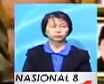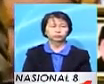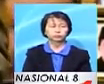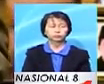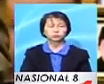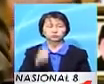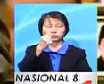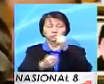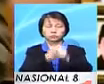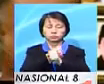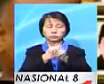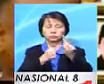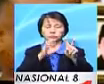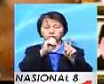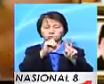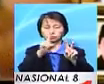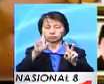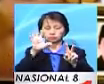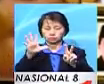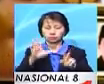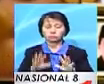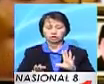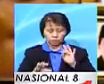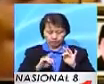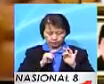Pada tahun 2015, banyak